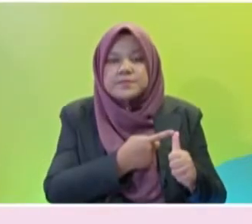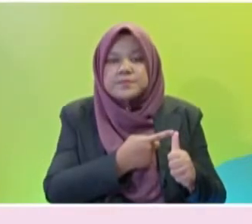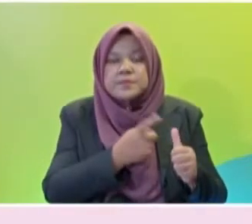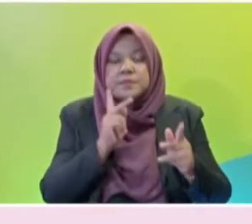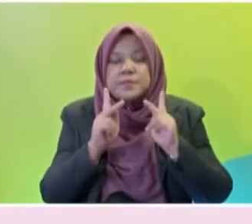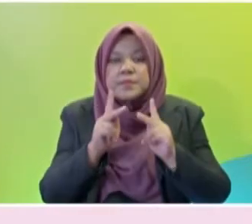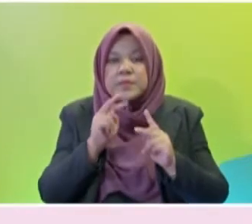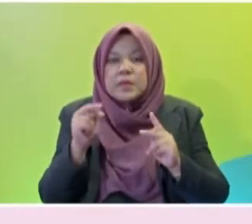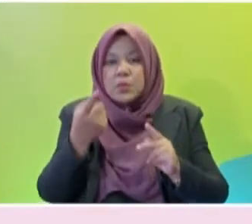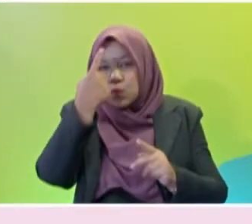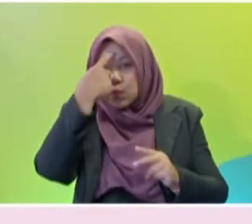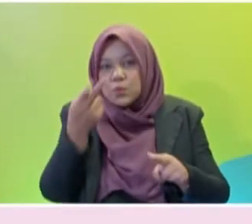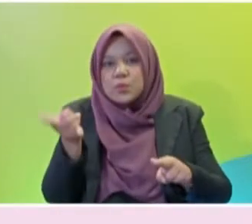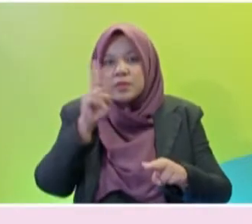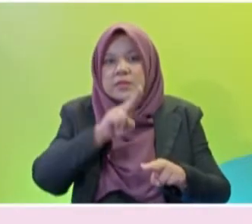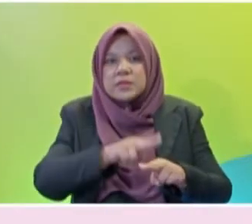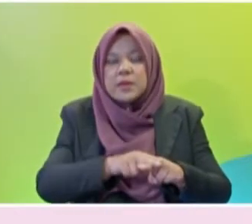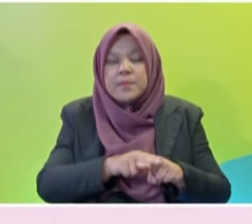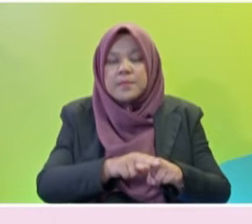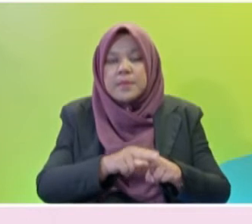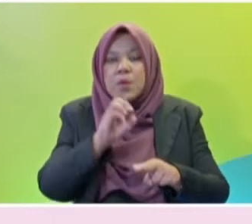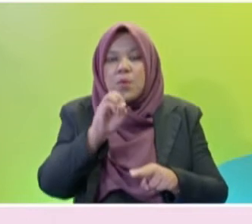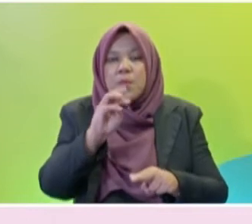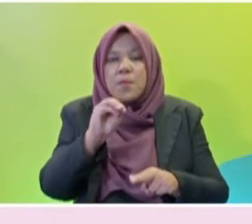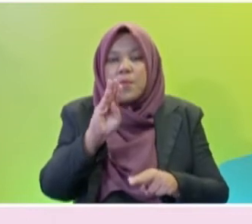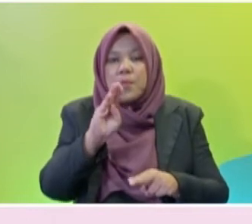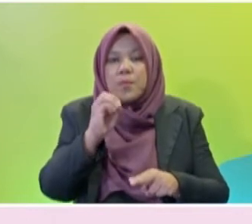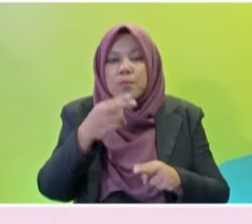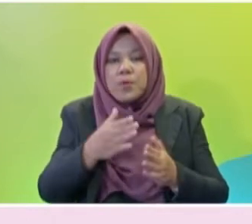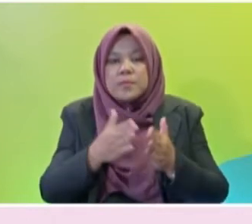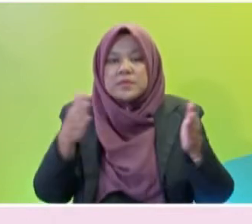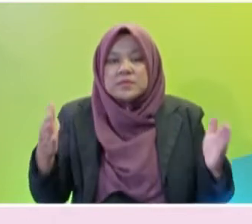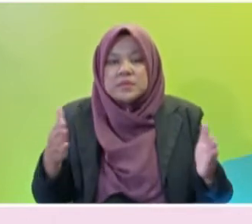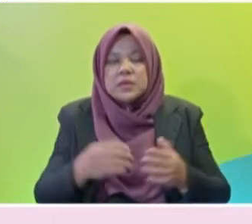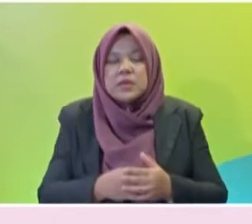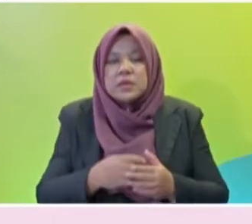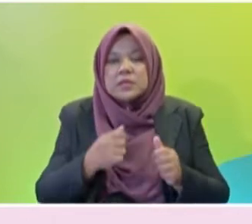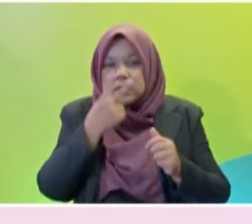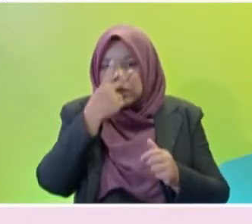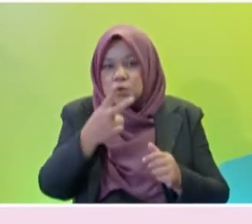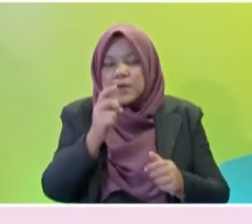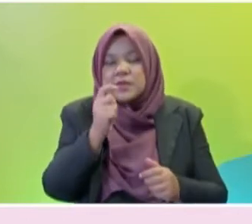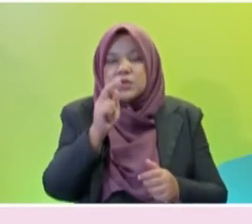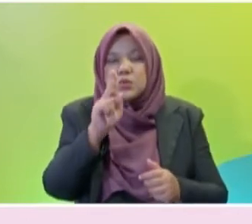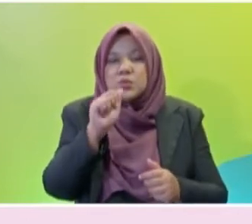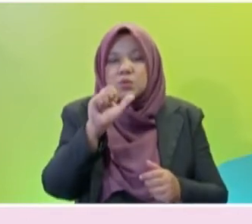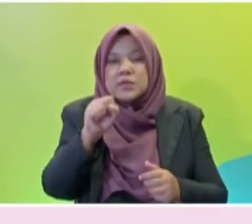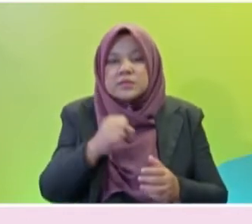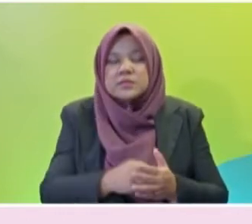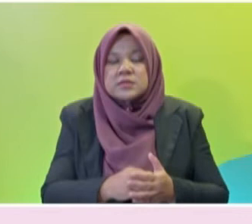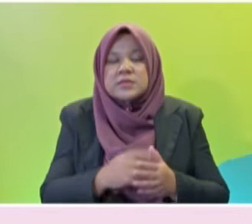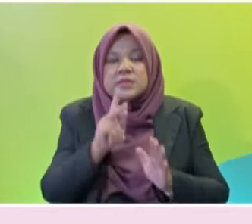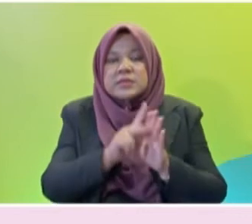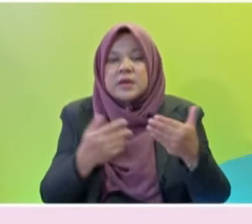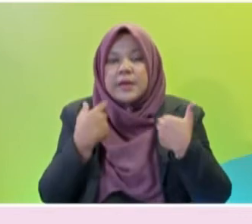katakan untuk menambahkan ketinggian umbuh besar yang berbeban. Contoh kita tengok pada tuas. Senangnya adalah kita tengok keadaan